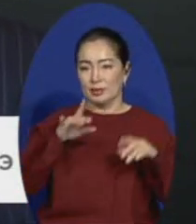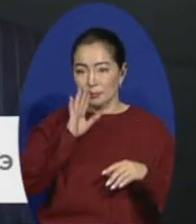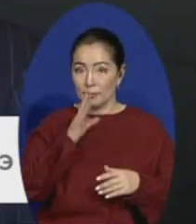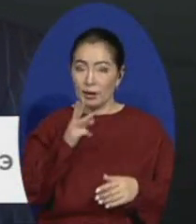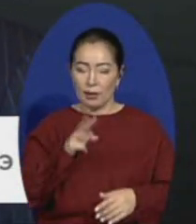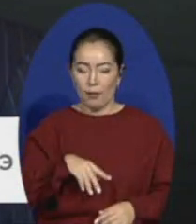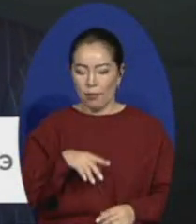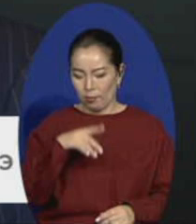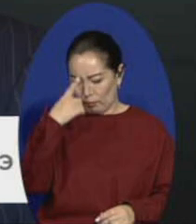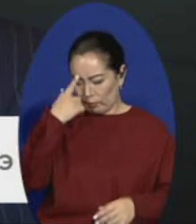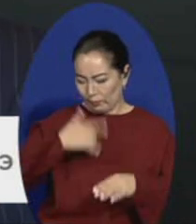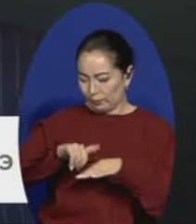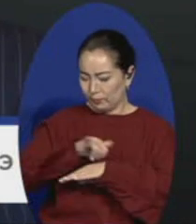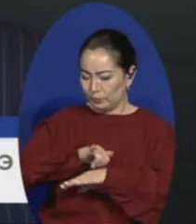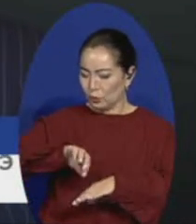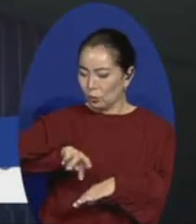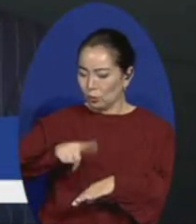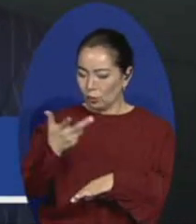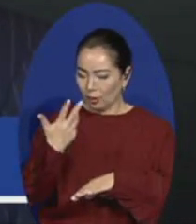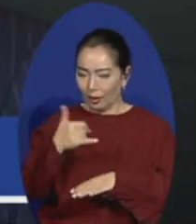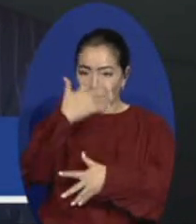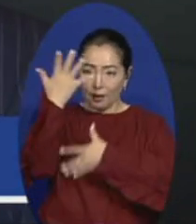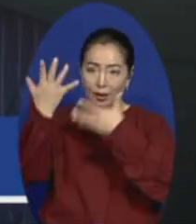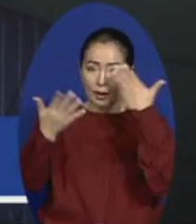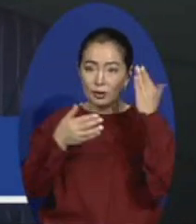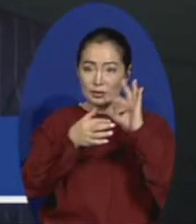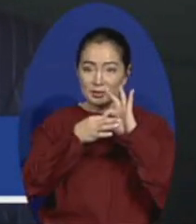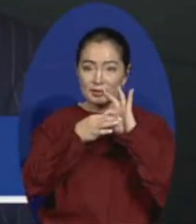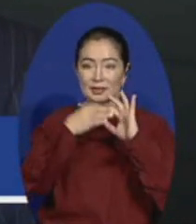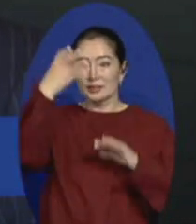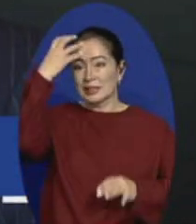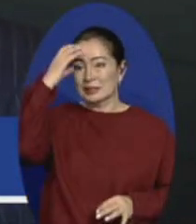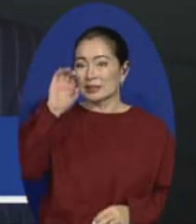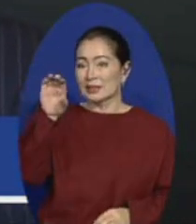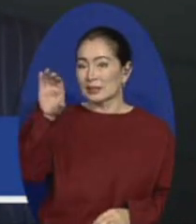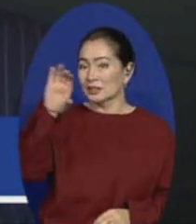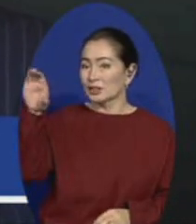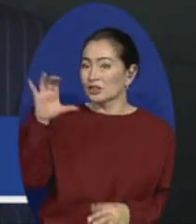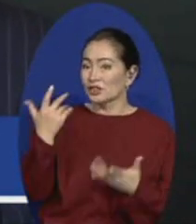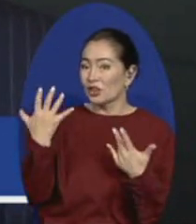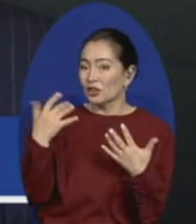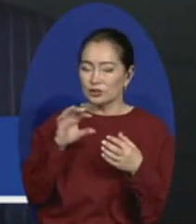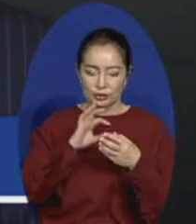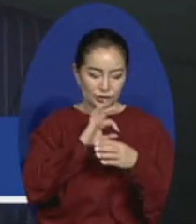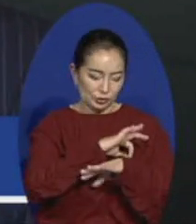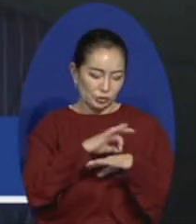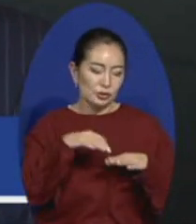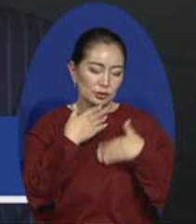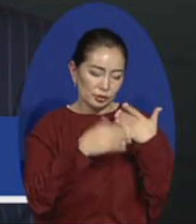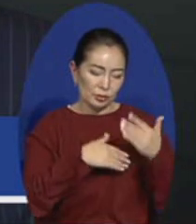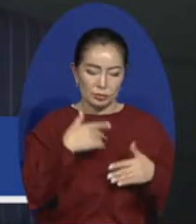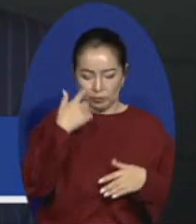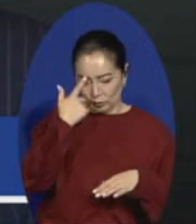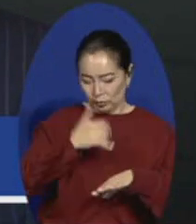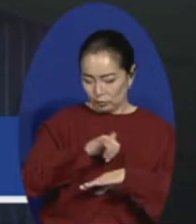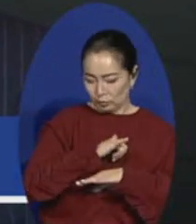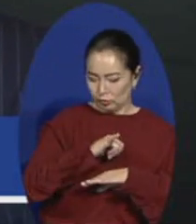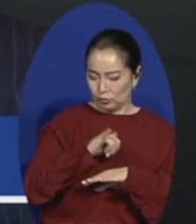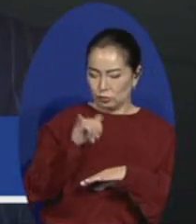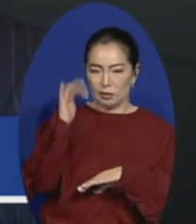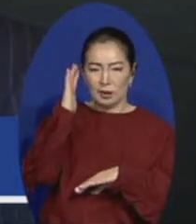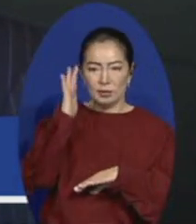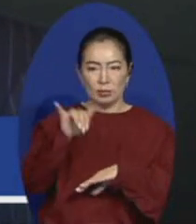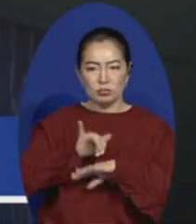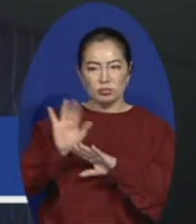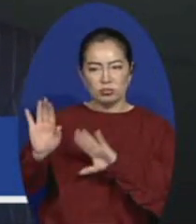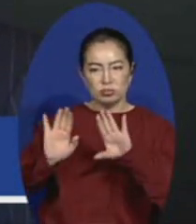улсад уулуурхай хайгуулын салбарт чиглэсэн засгийн газрын олон төслийг хэрэгжүүлдэг. Монголын хувьд бусад улс орнтой харьцуулахад уулуурхай